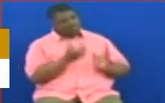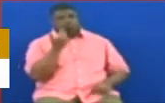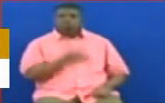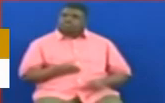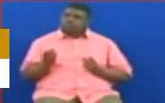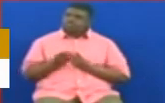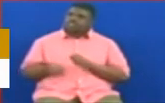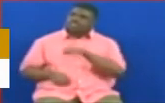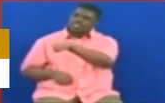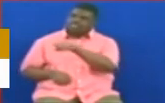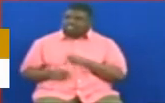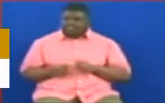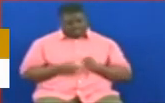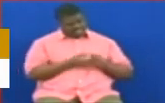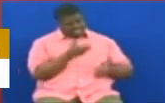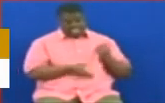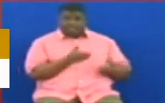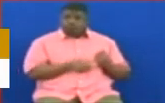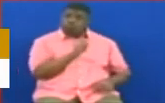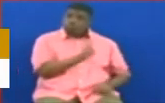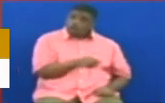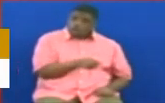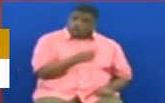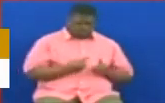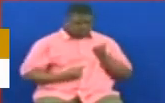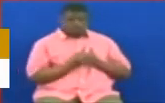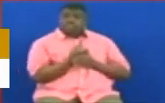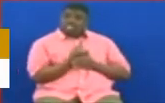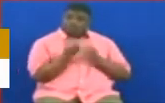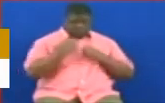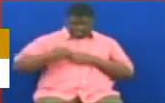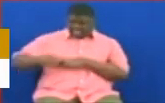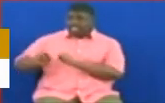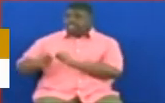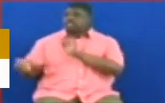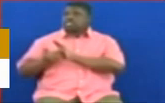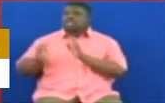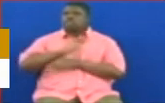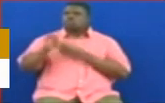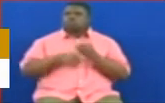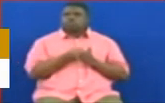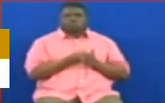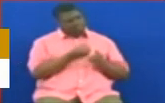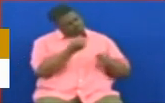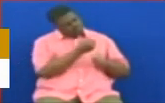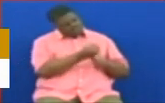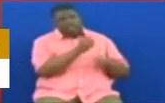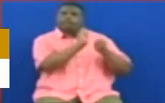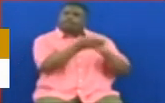hii. Na kama kuna changamoto zitakazojitokeza katika utekelezaji wa sheria zote Mheshimiwa Speaker